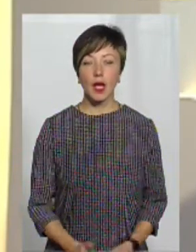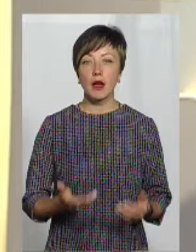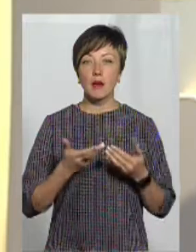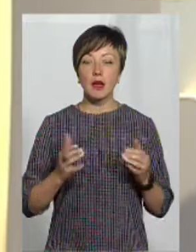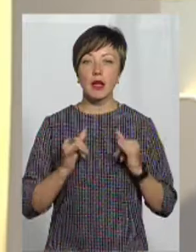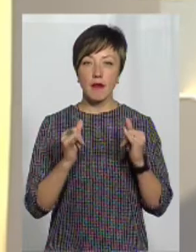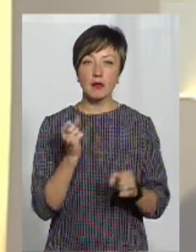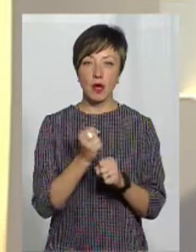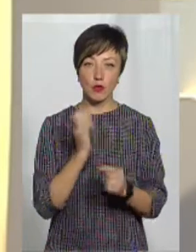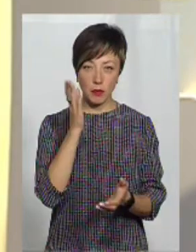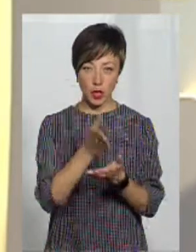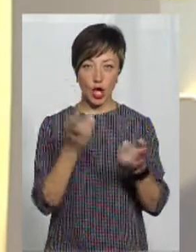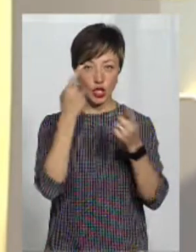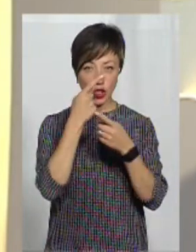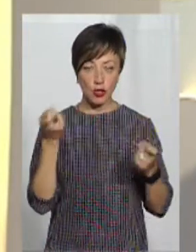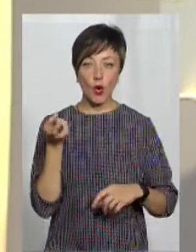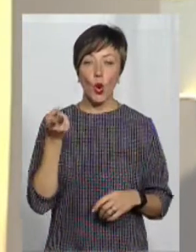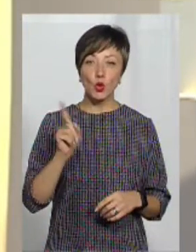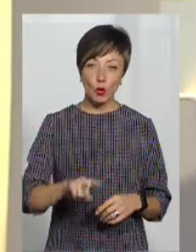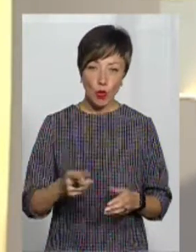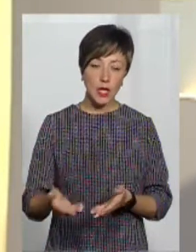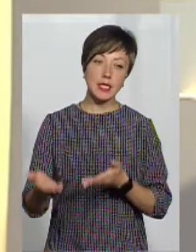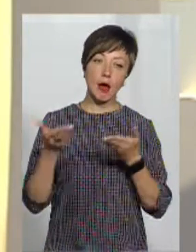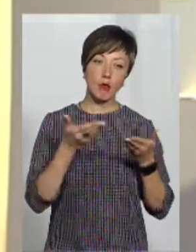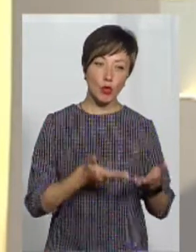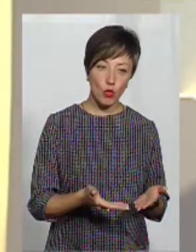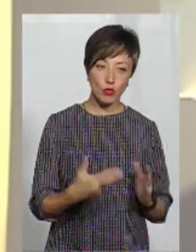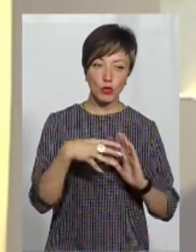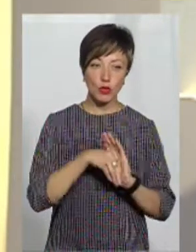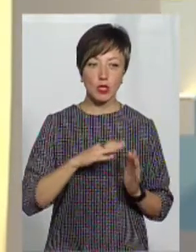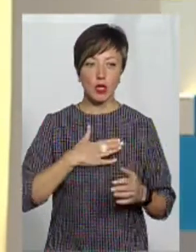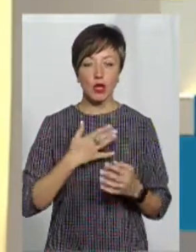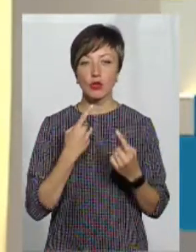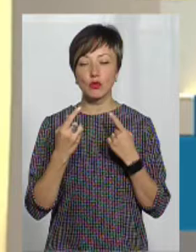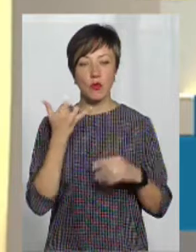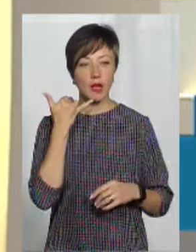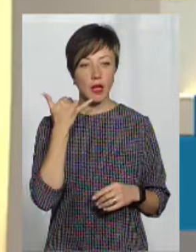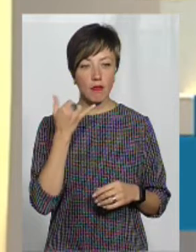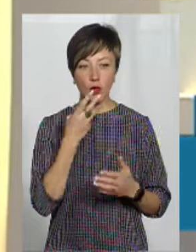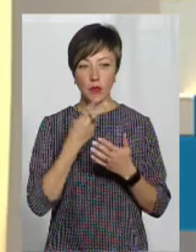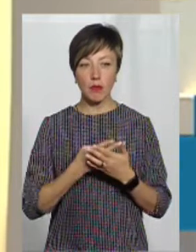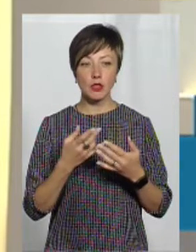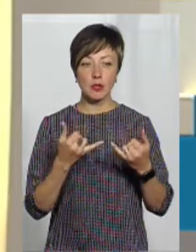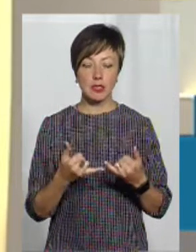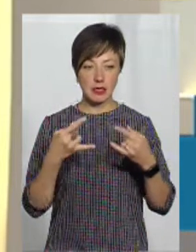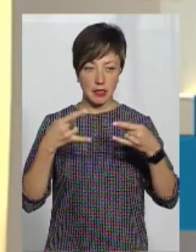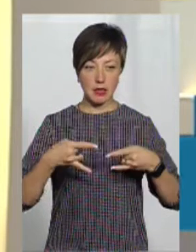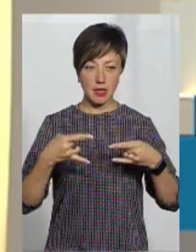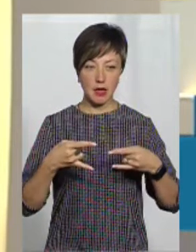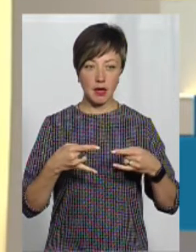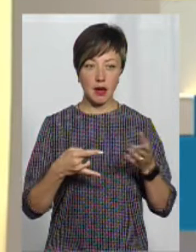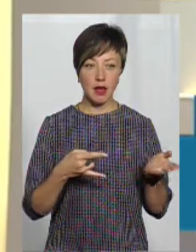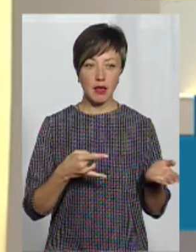Ми для вас працюємо наживо, тому запрошуємо долучатися до нашої розмови телефоном, який ви бачите зараз на